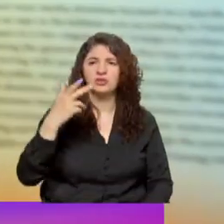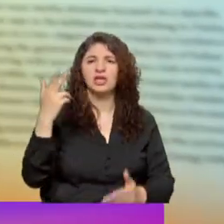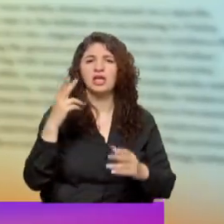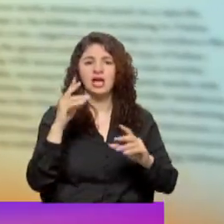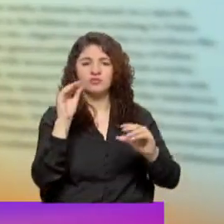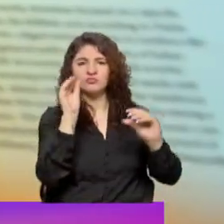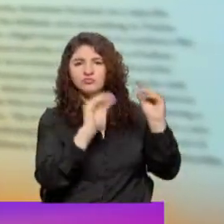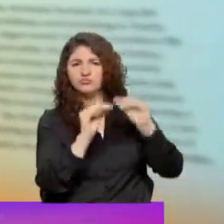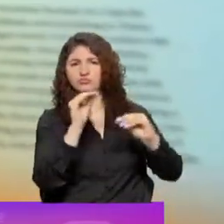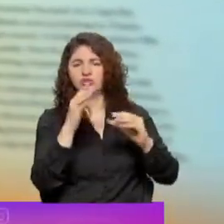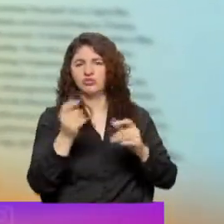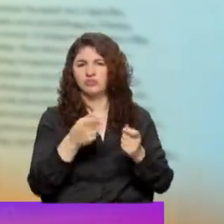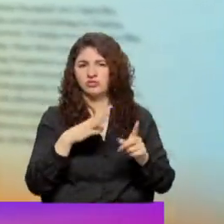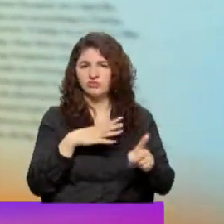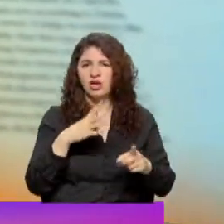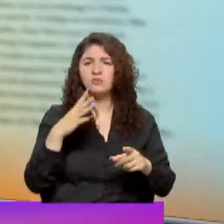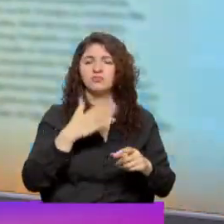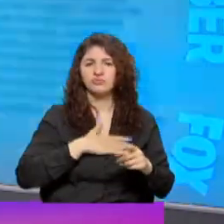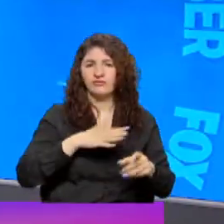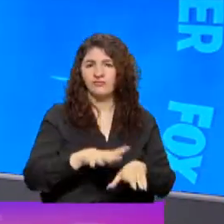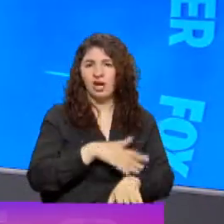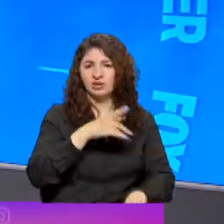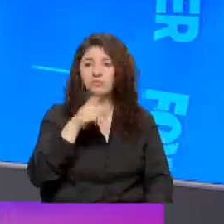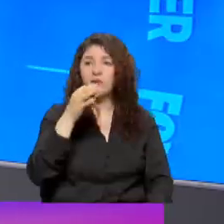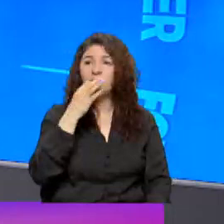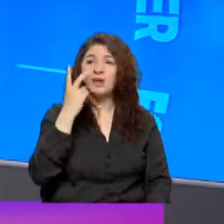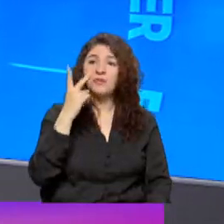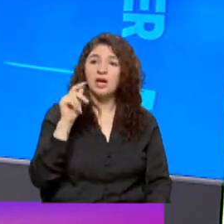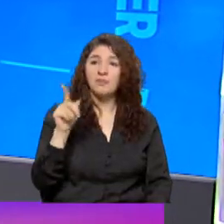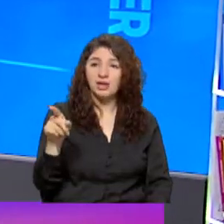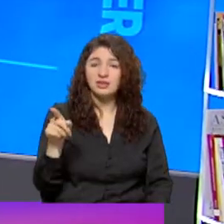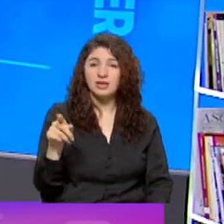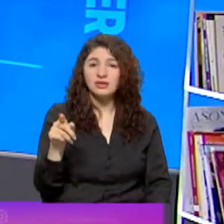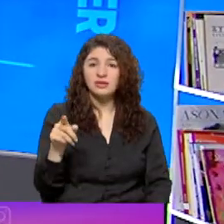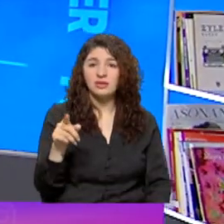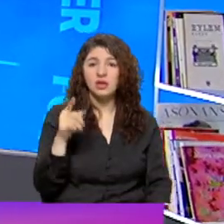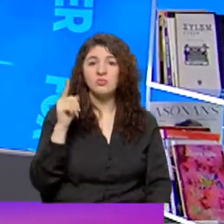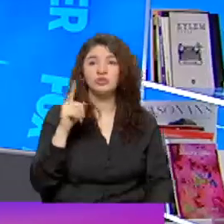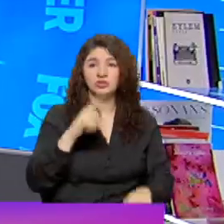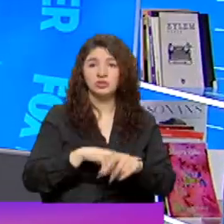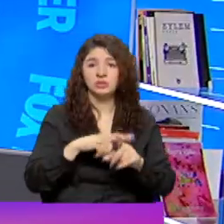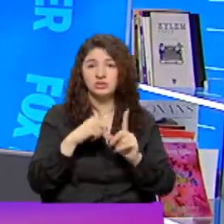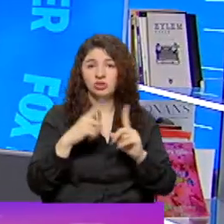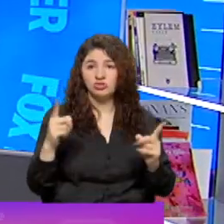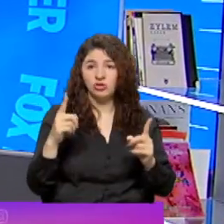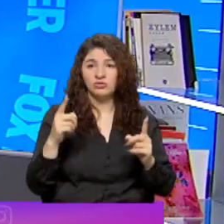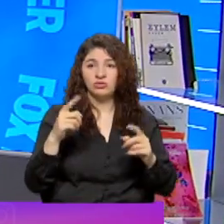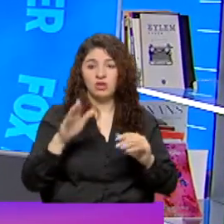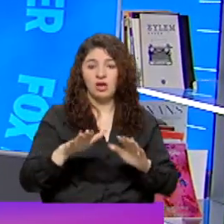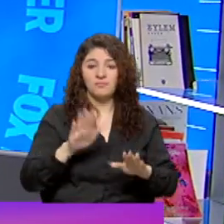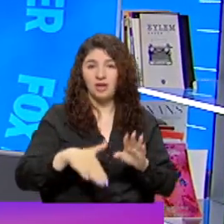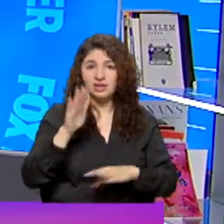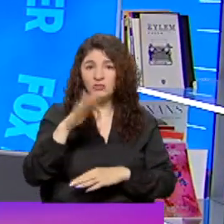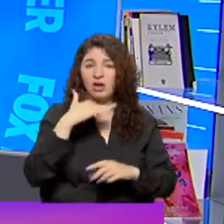bir restorasyon çalışması Bursa Valisi Ama bu haber bu iken Ama bu sezon parkede